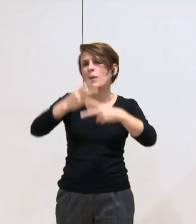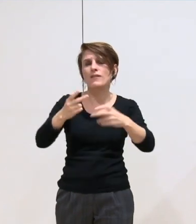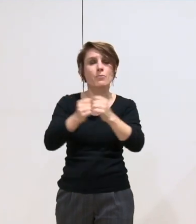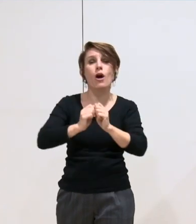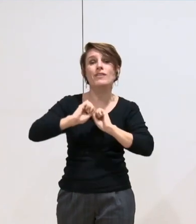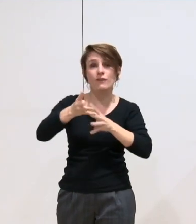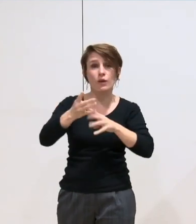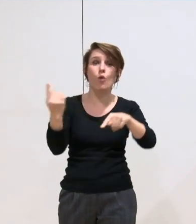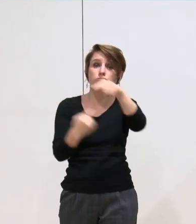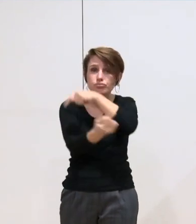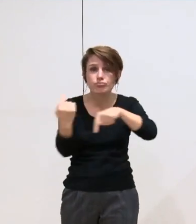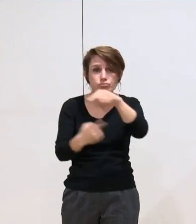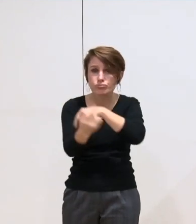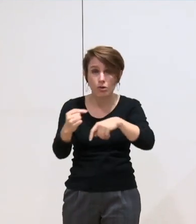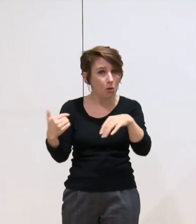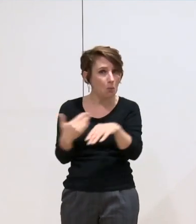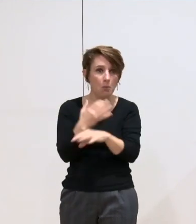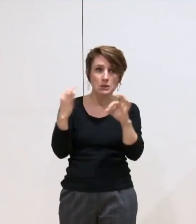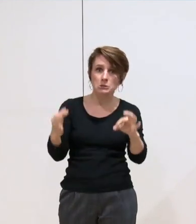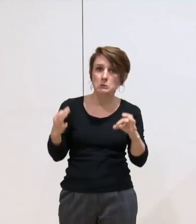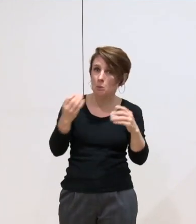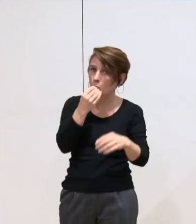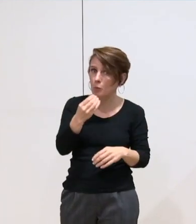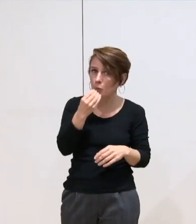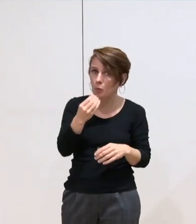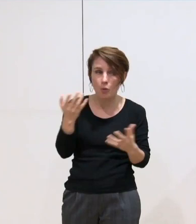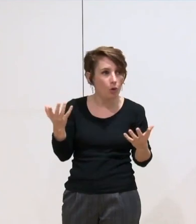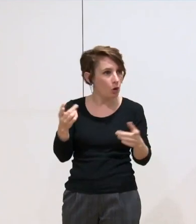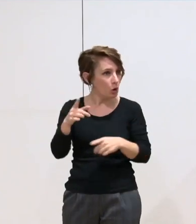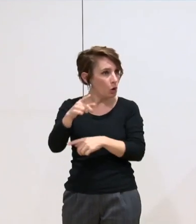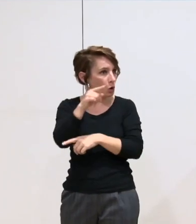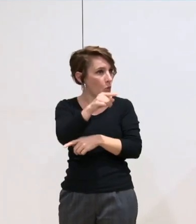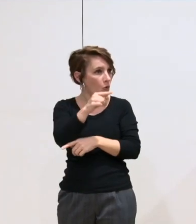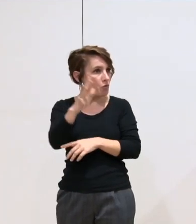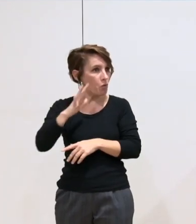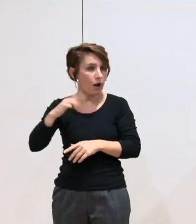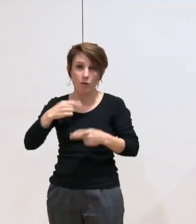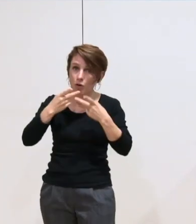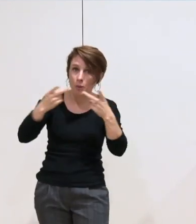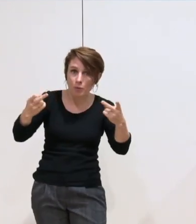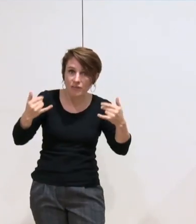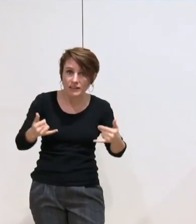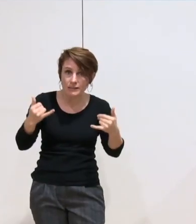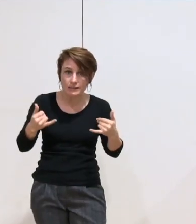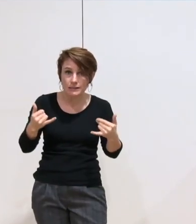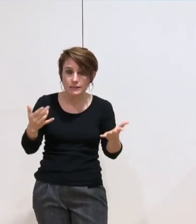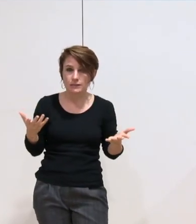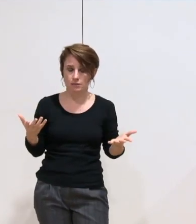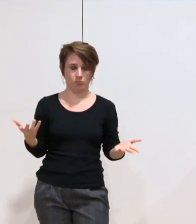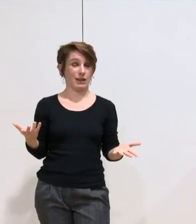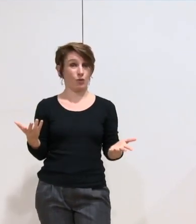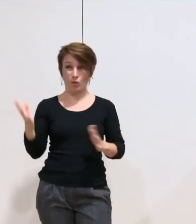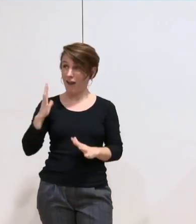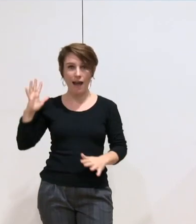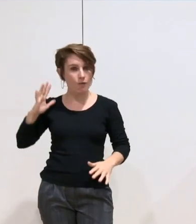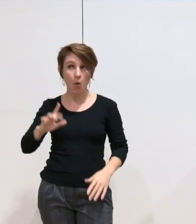s'était d'ailleurs assez bien déroulé, c'est ce que vous aviez déclaré ici même, monsieur l'adjoint en charge des sports, et que donc à l'époque, on ne nous